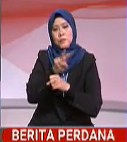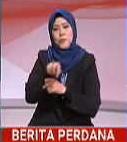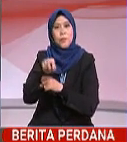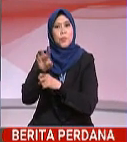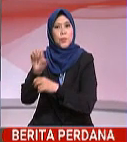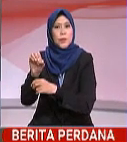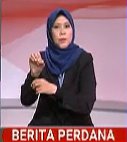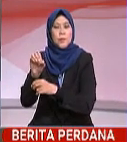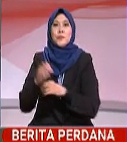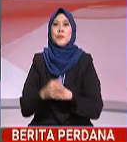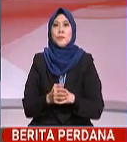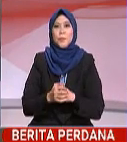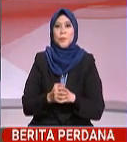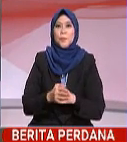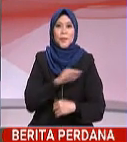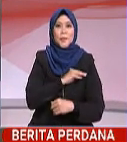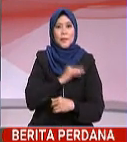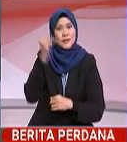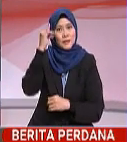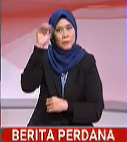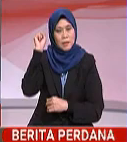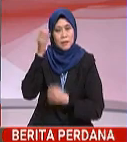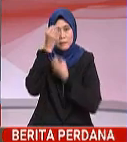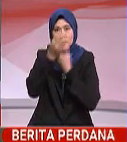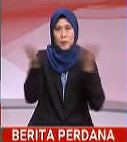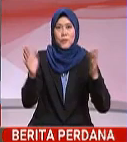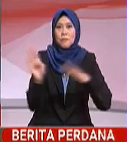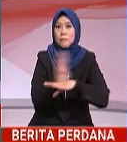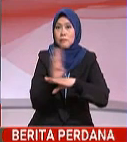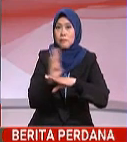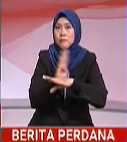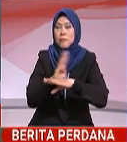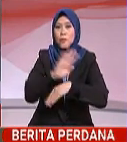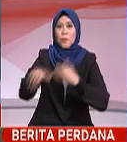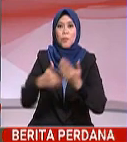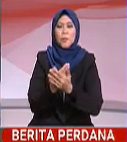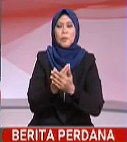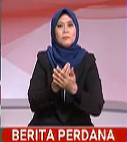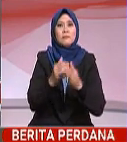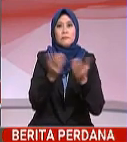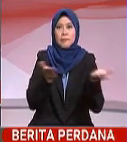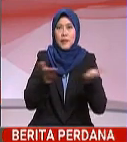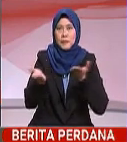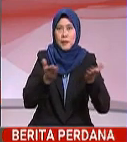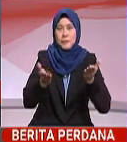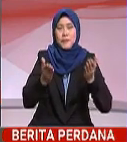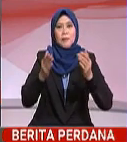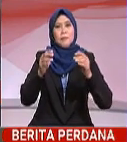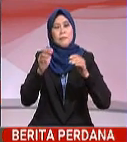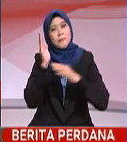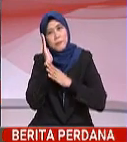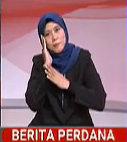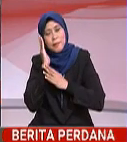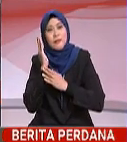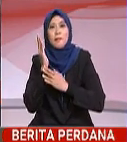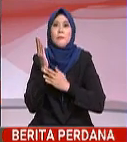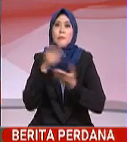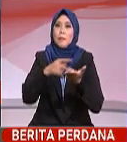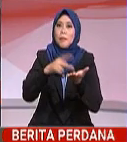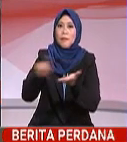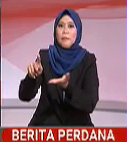2.0. Jelas Datuk Sri Ismail Sabri, kesemua perniagaan yang menyediakan khidmat penginapan berbayar termasuk resort dan inap